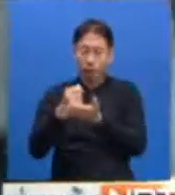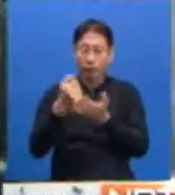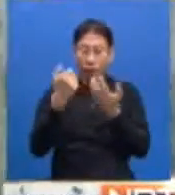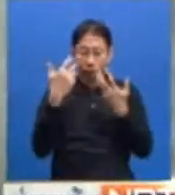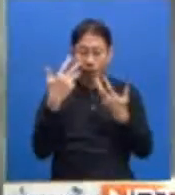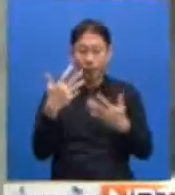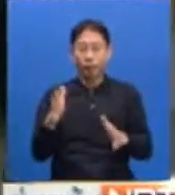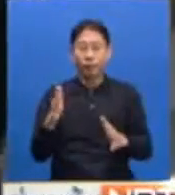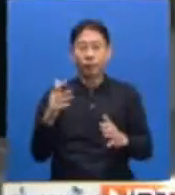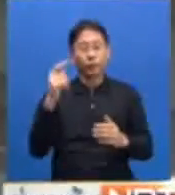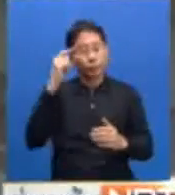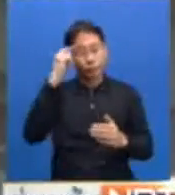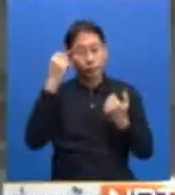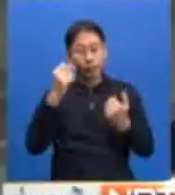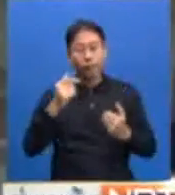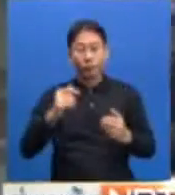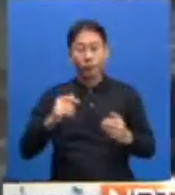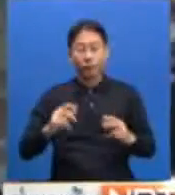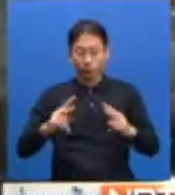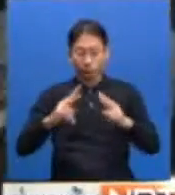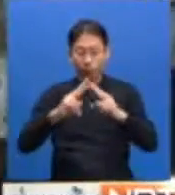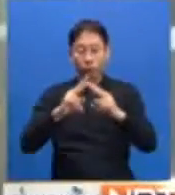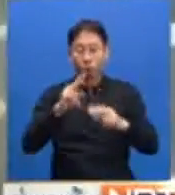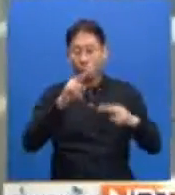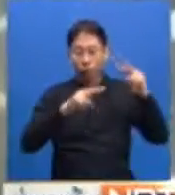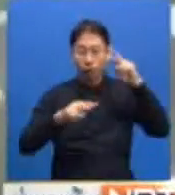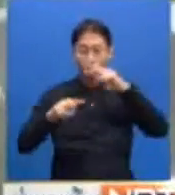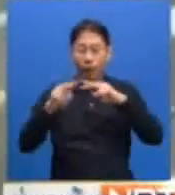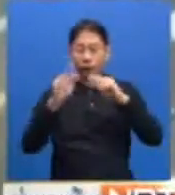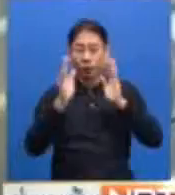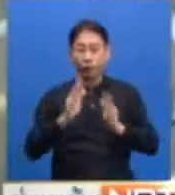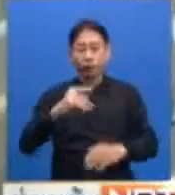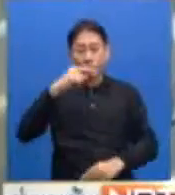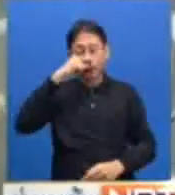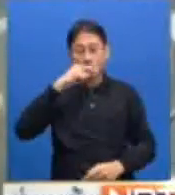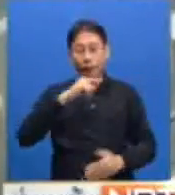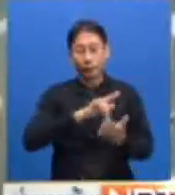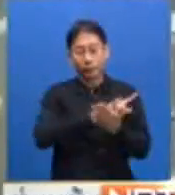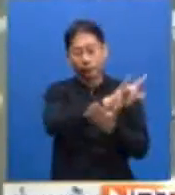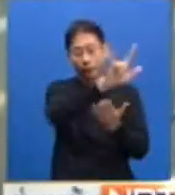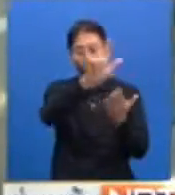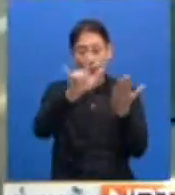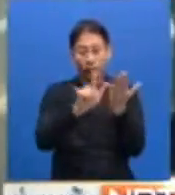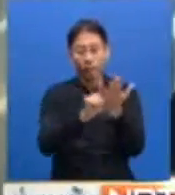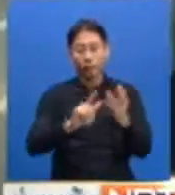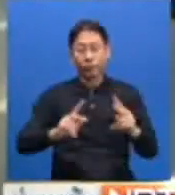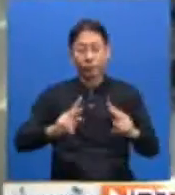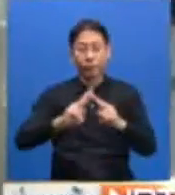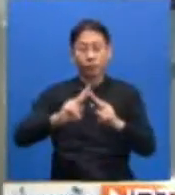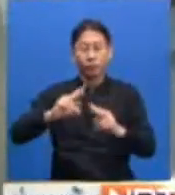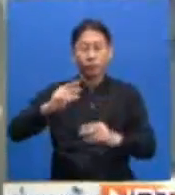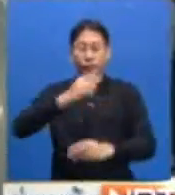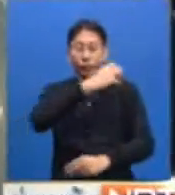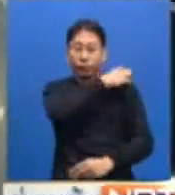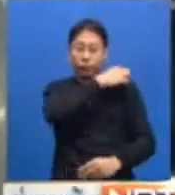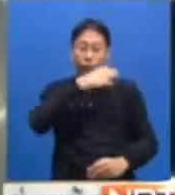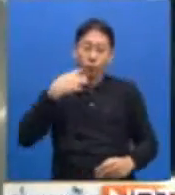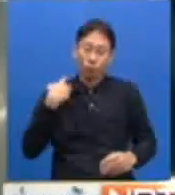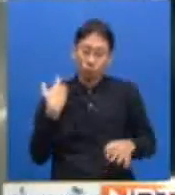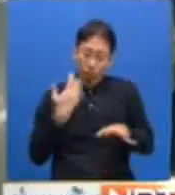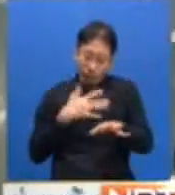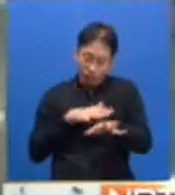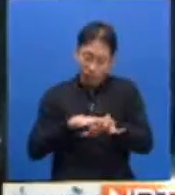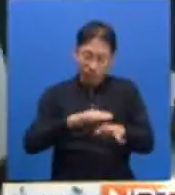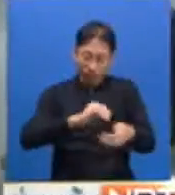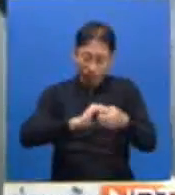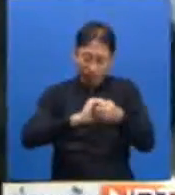ยหลังจากนี้ค่ะกองคุ้มครองแล้วก็ดูแลผลประโยชน์คนไทยในต่างประเทศกรมการกงสุลก็จะมารับหน้าที่ประสานงานในเรื่อง